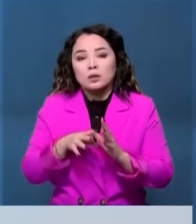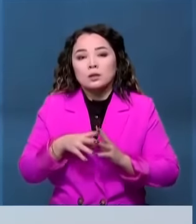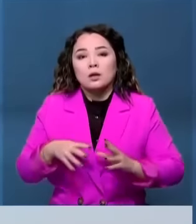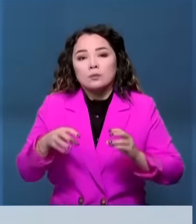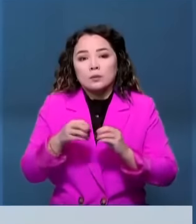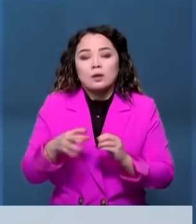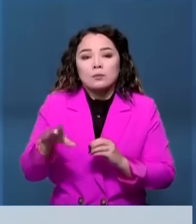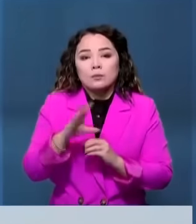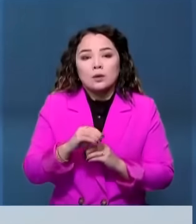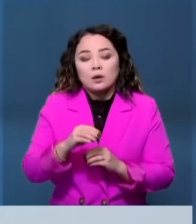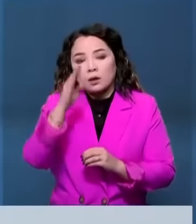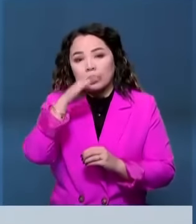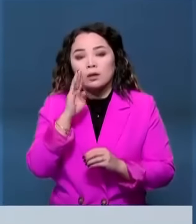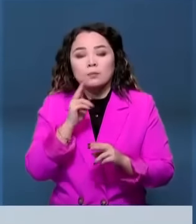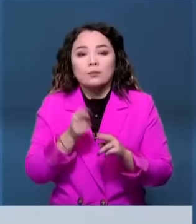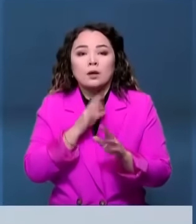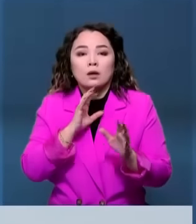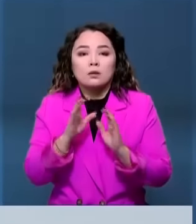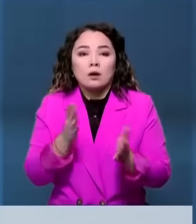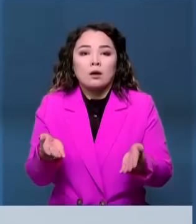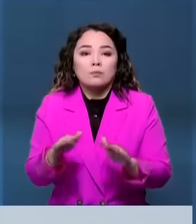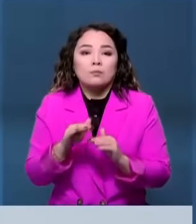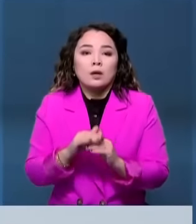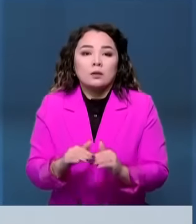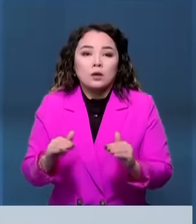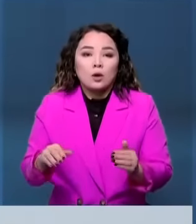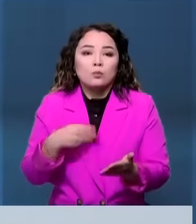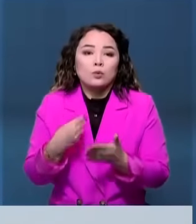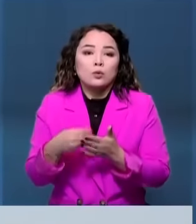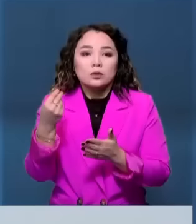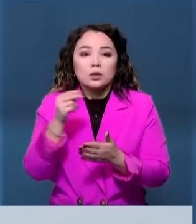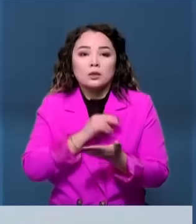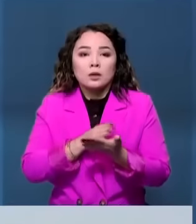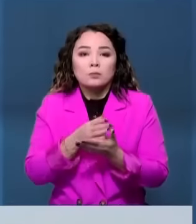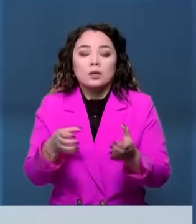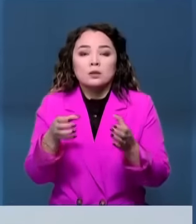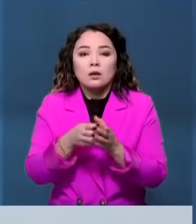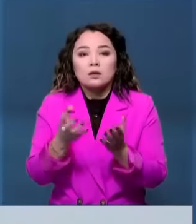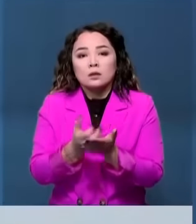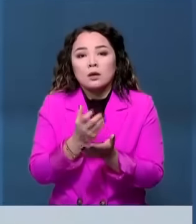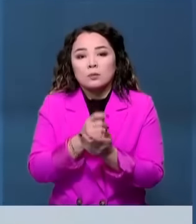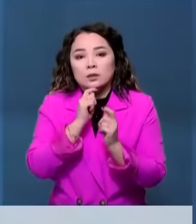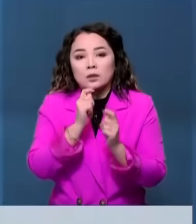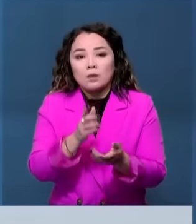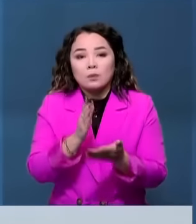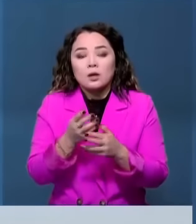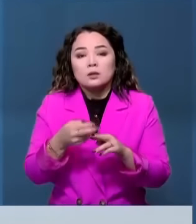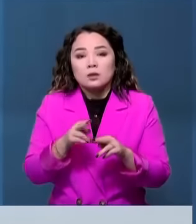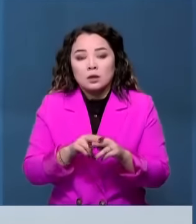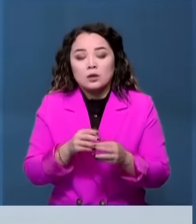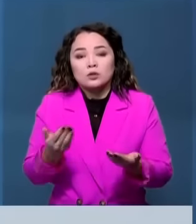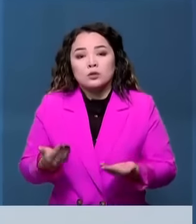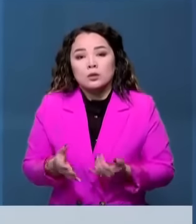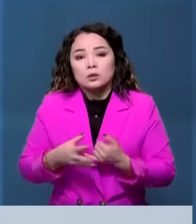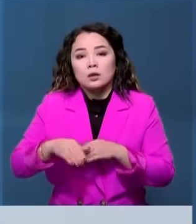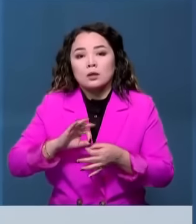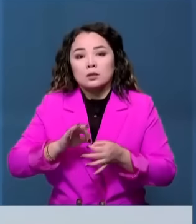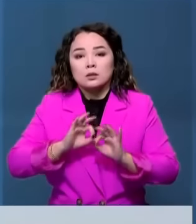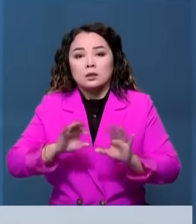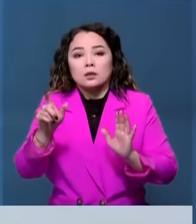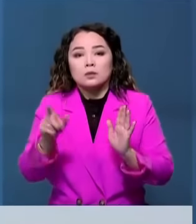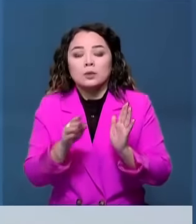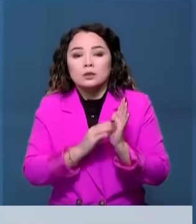қамтылған отбасыларға, ата-ананың қамқорлығынсыз қалған балалар мен бюджеттік сала қызметкерлеріне табыс етілді. Өңірдегі тілшіміз Ардақ Айбарұлы